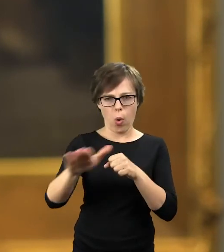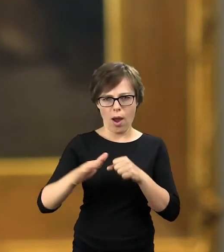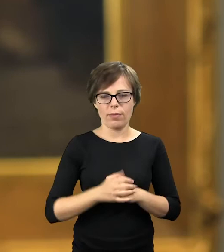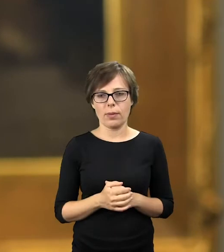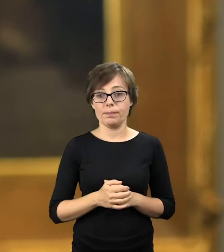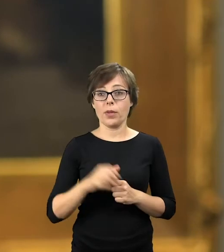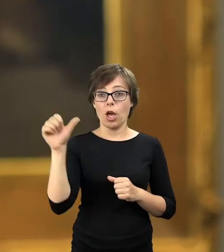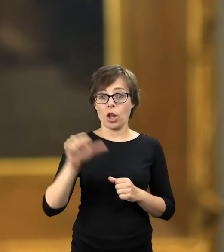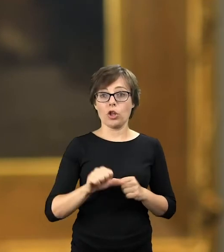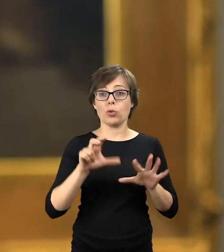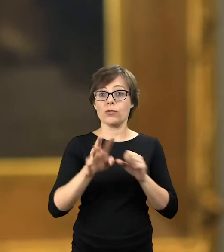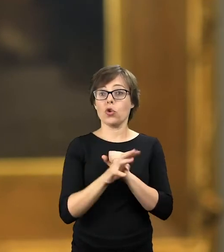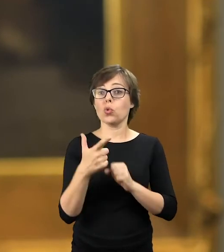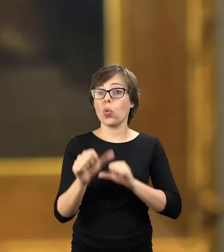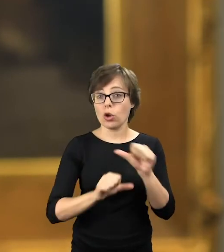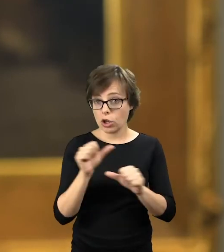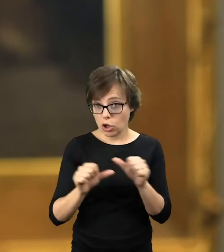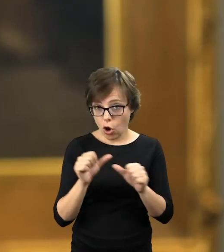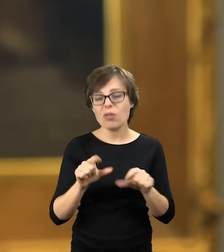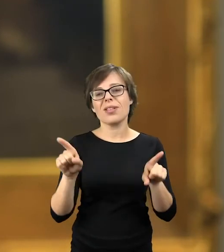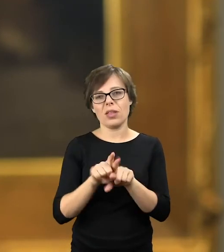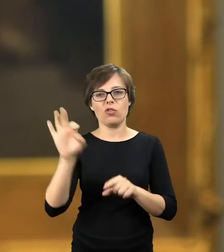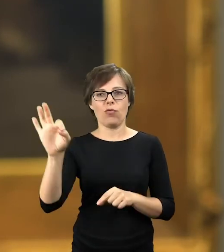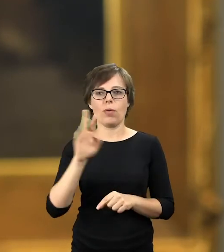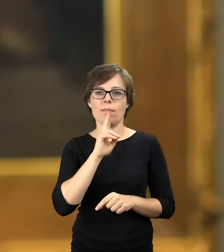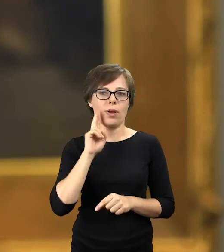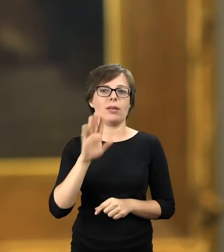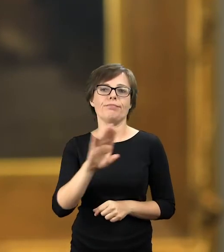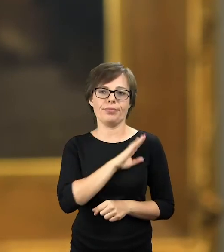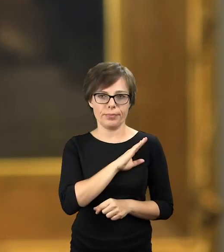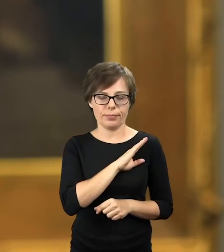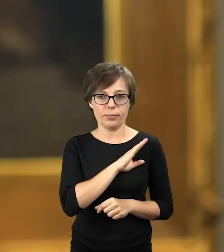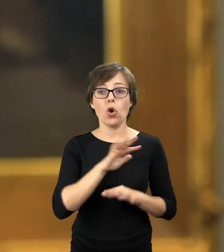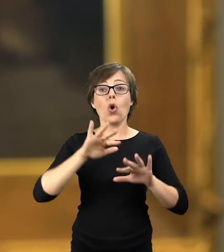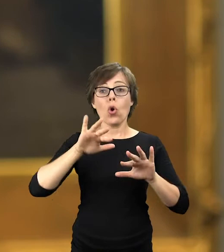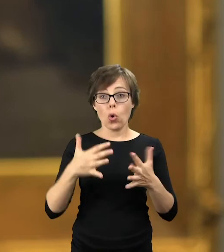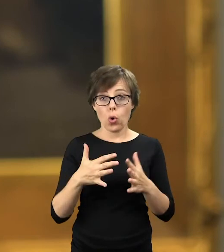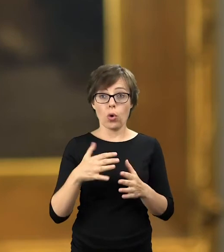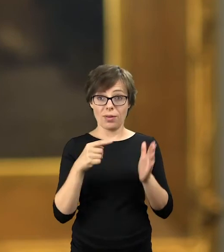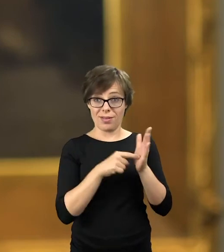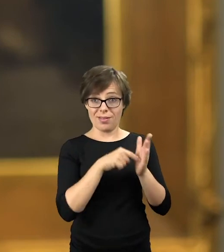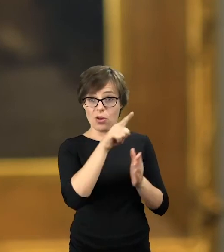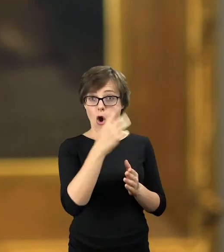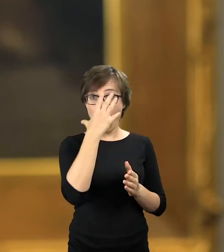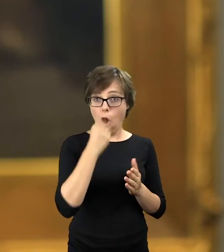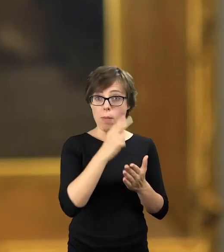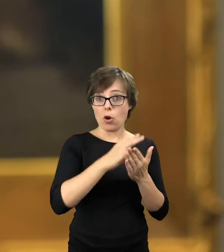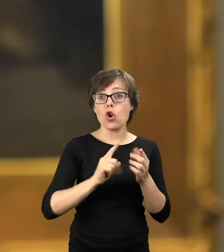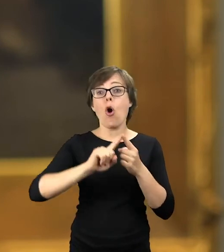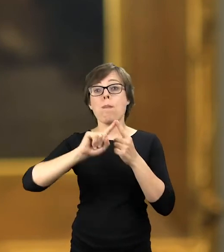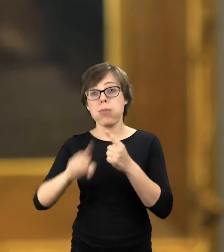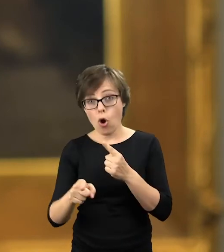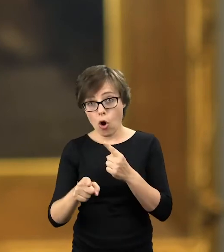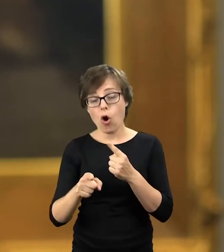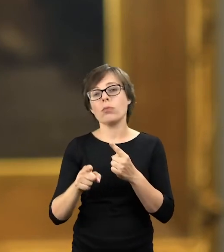1992 rok to również data śmierci jej matki. Słowem, po namalowaniu tego obrazu zaczyna się okres